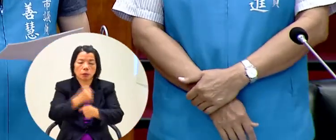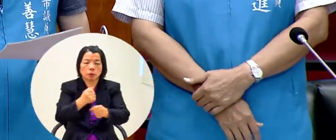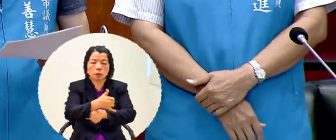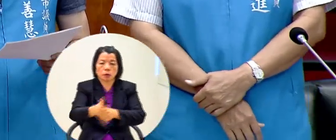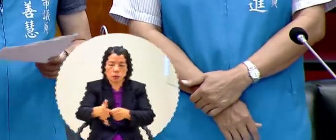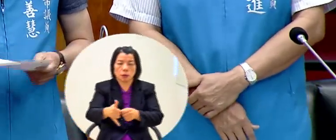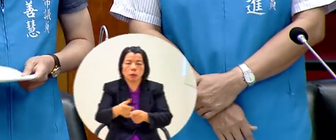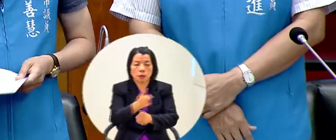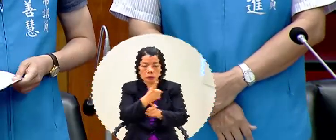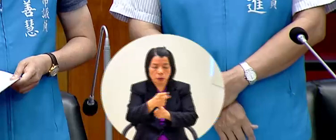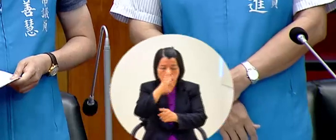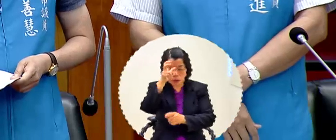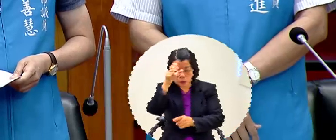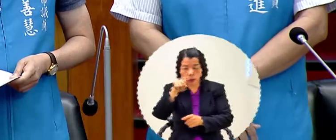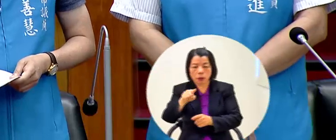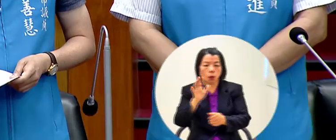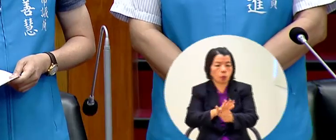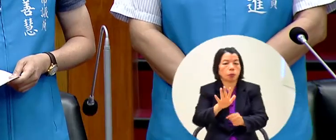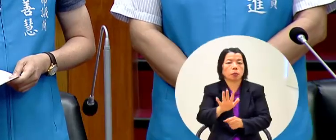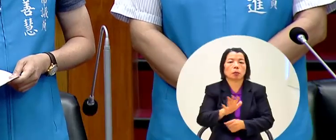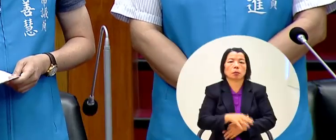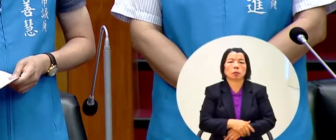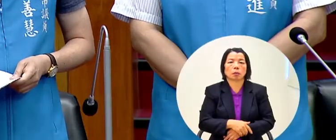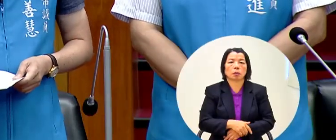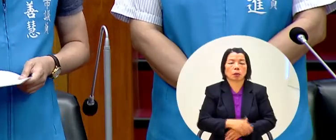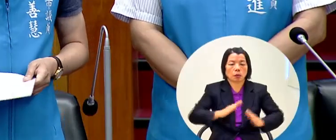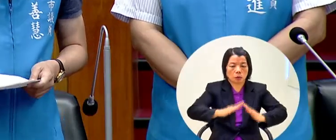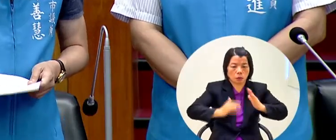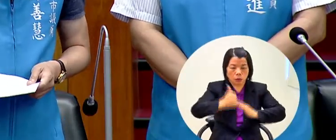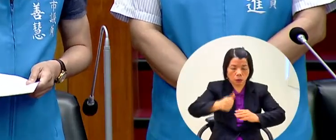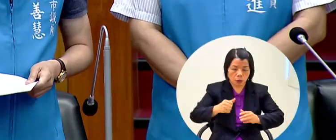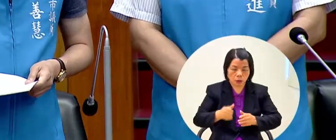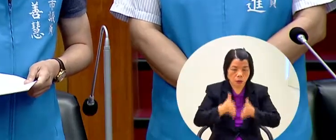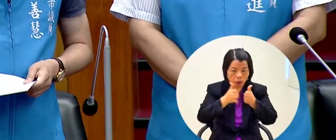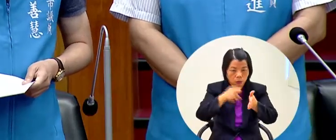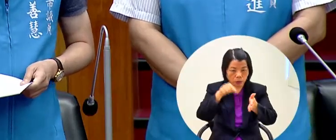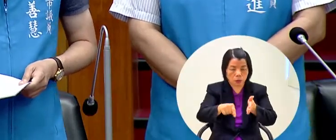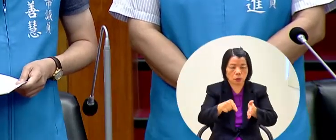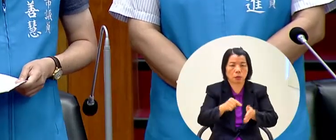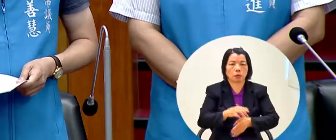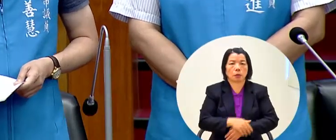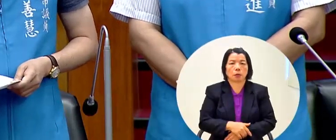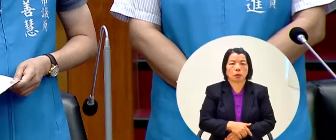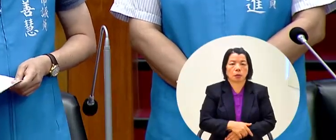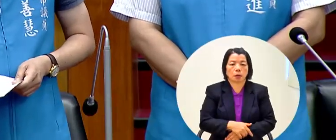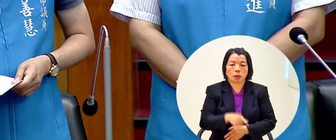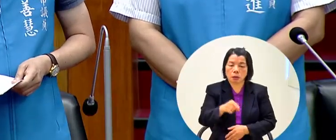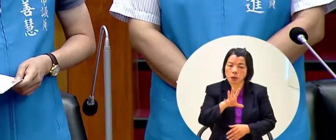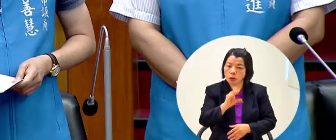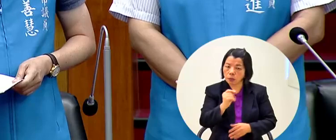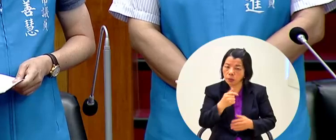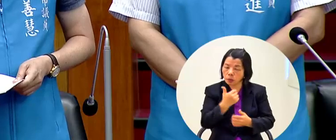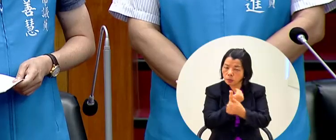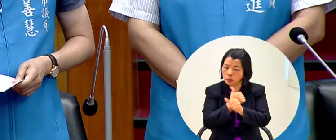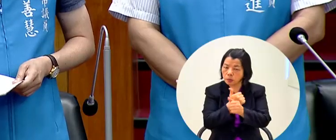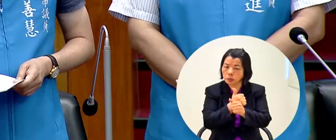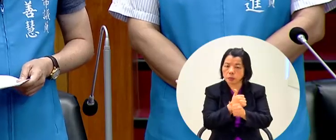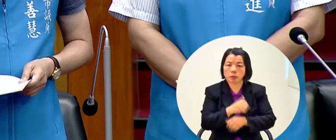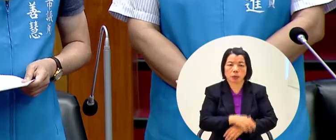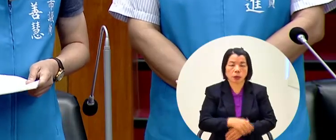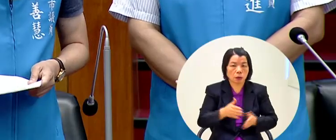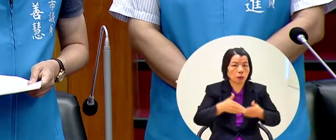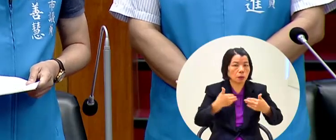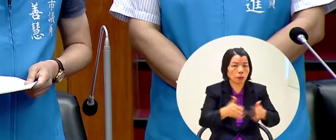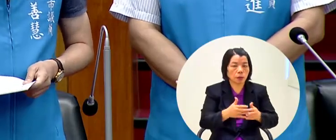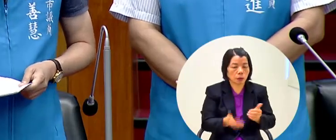长，你这个针对这件事情，你有没有思考一下，要不要